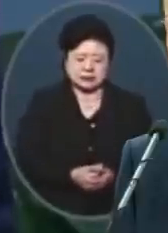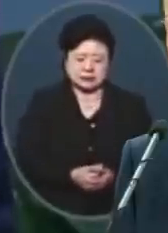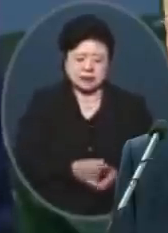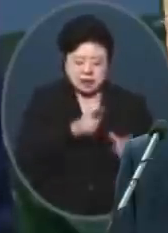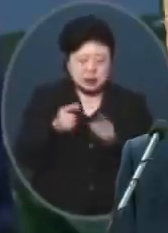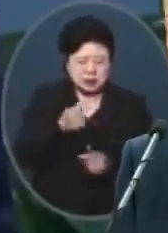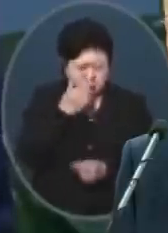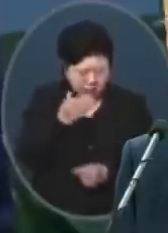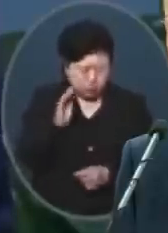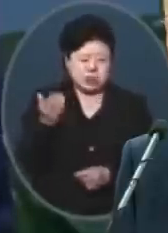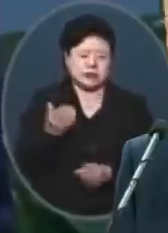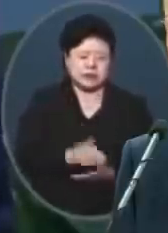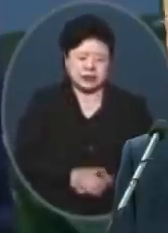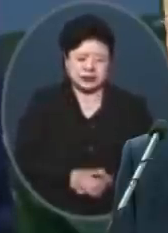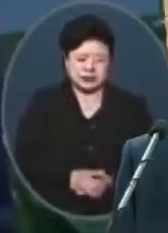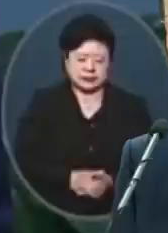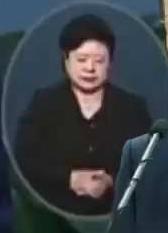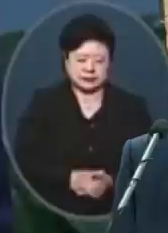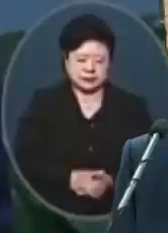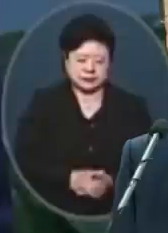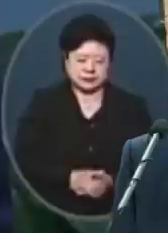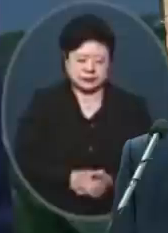살아날 수 있으니까